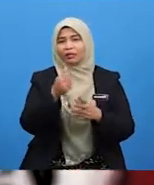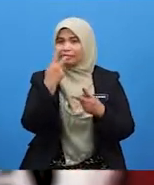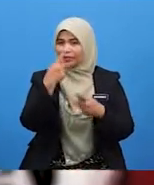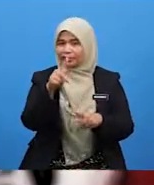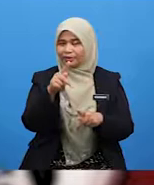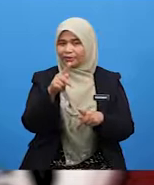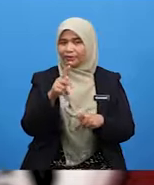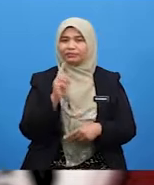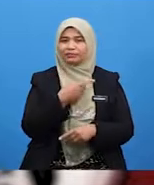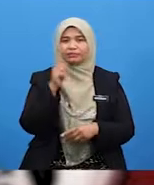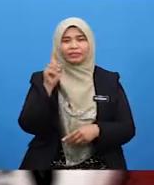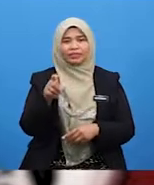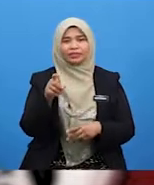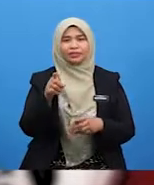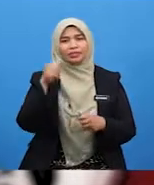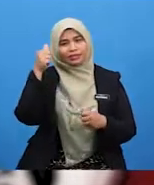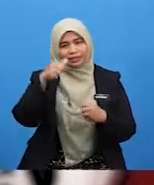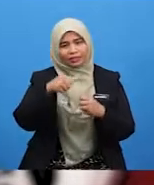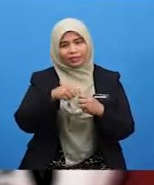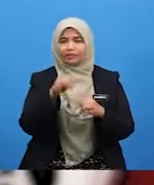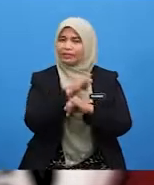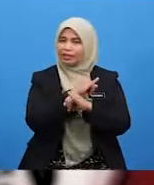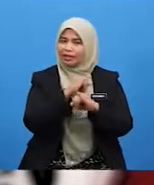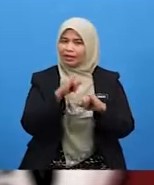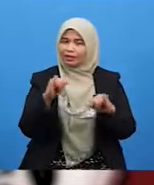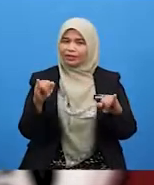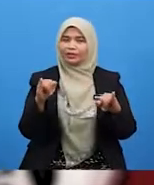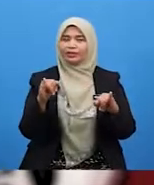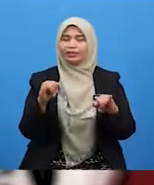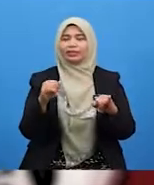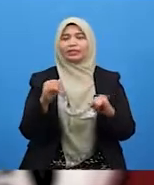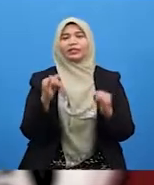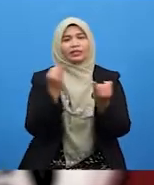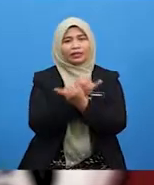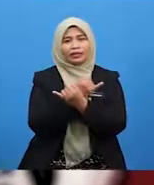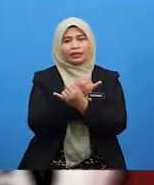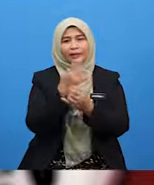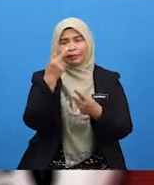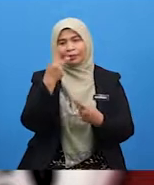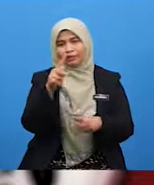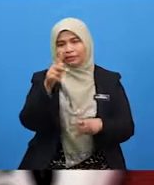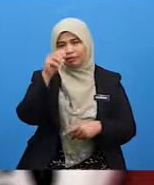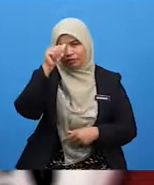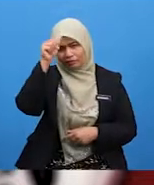kena ingat, jangan sekali-kali ingkar perintah Allah,